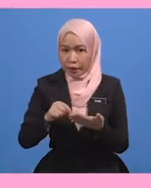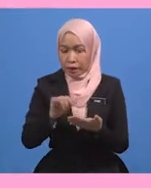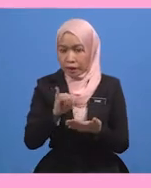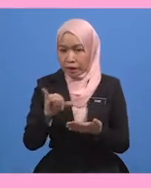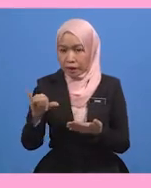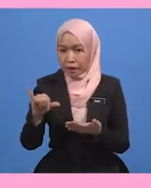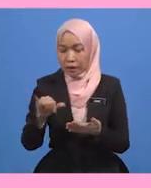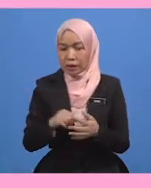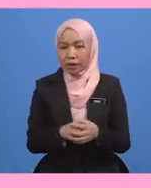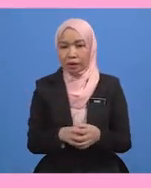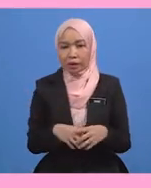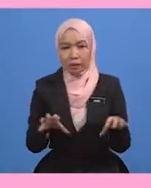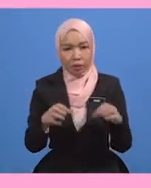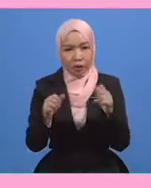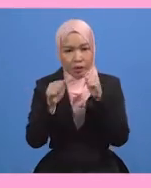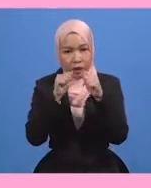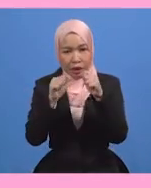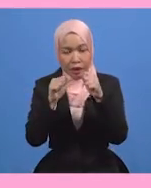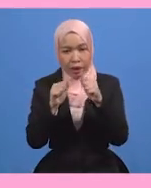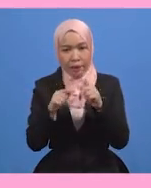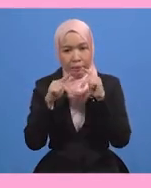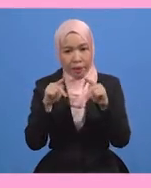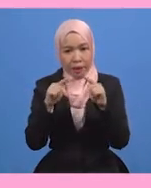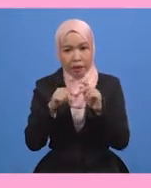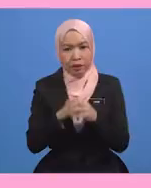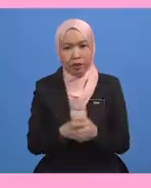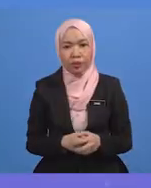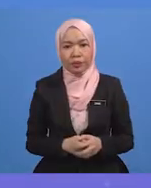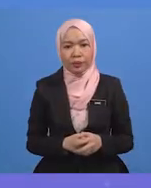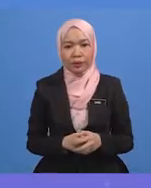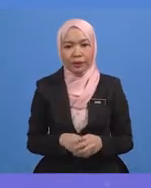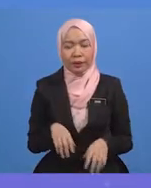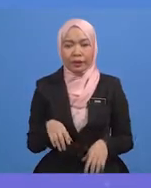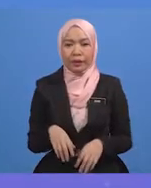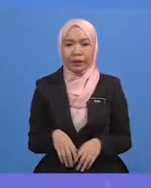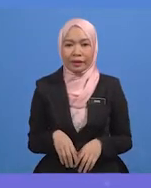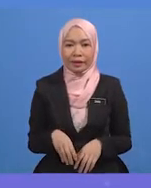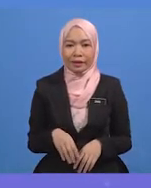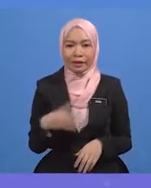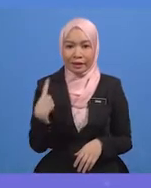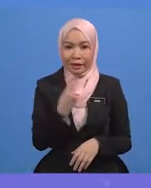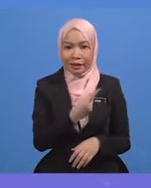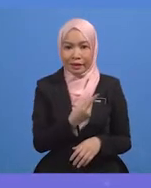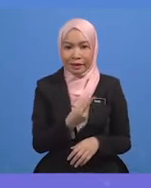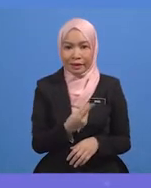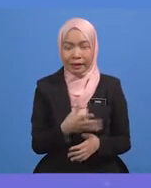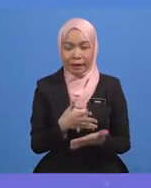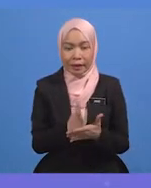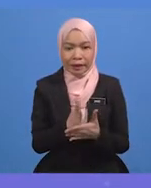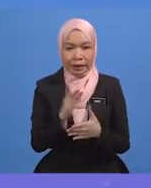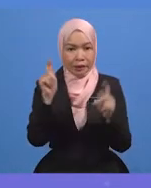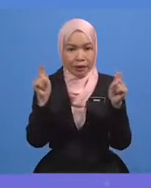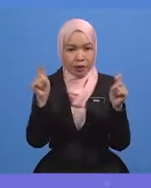kepetahannya berpidato. Murid-murid, kita beralih kepada